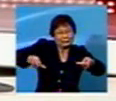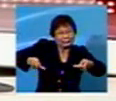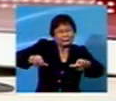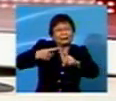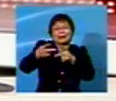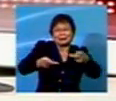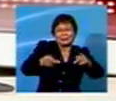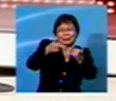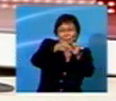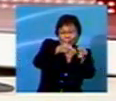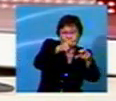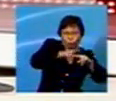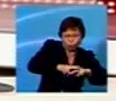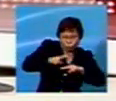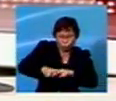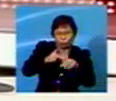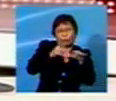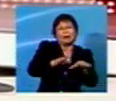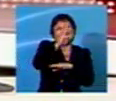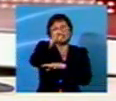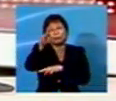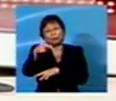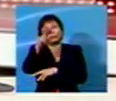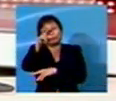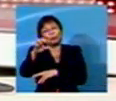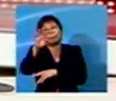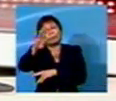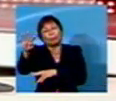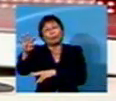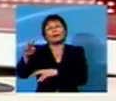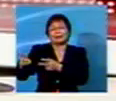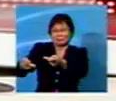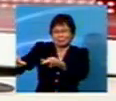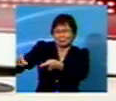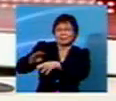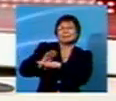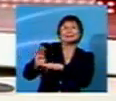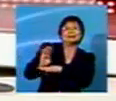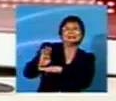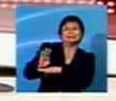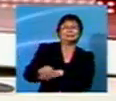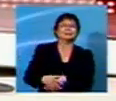daripada kenderaan penumpang dan 6244 merupakan kenderaan